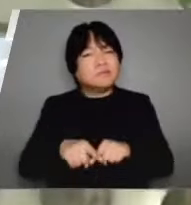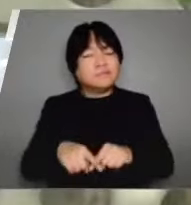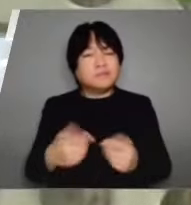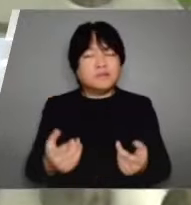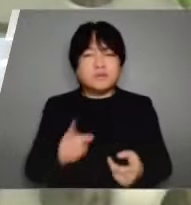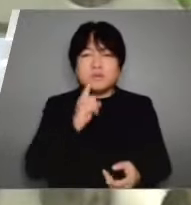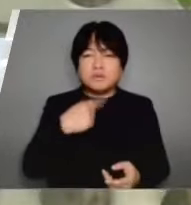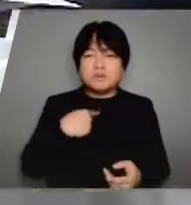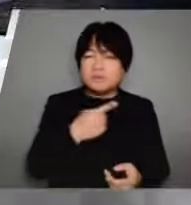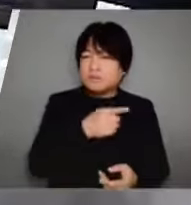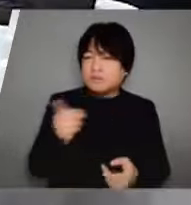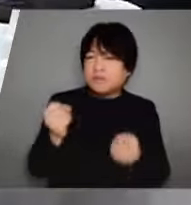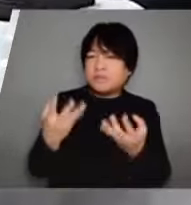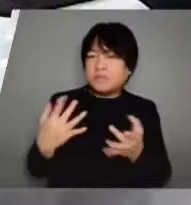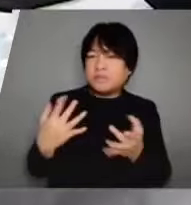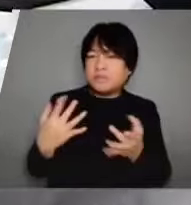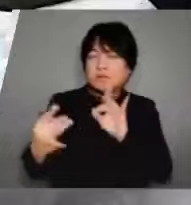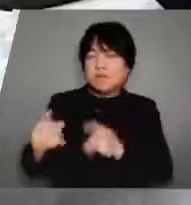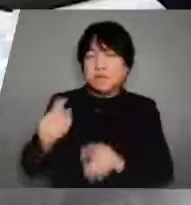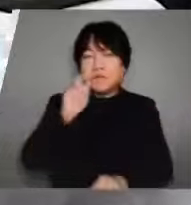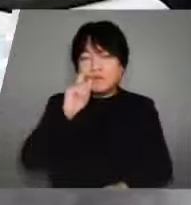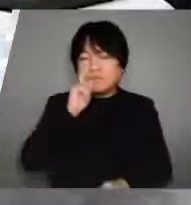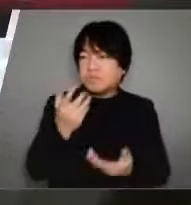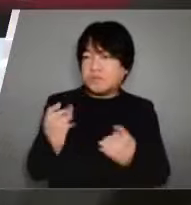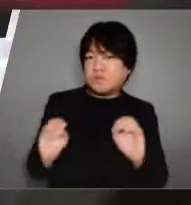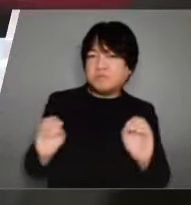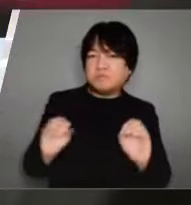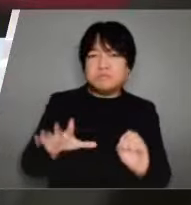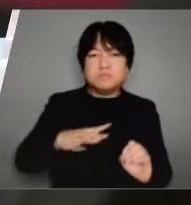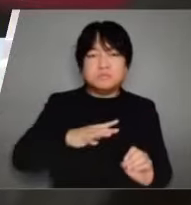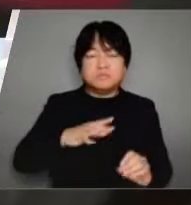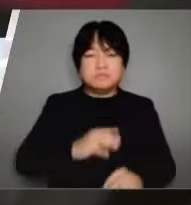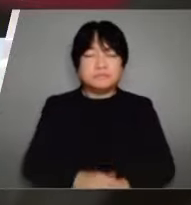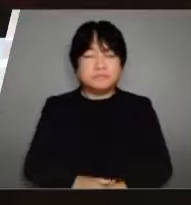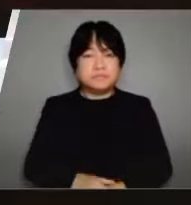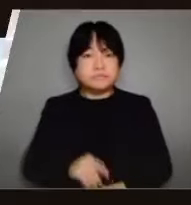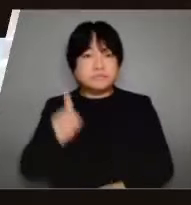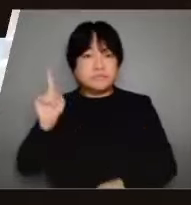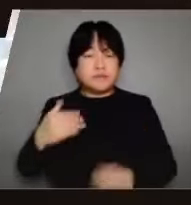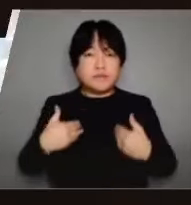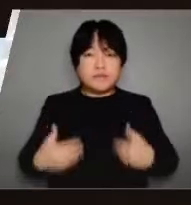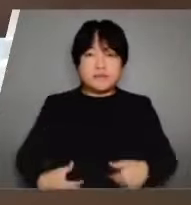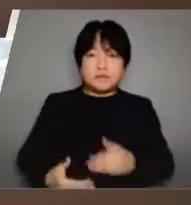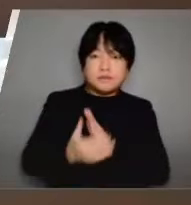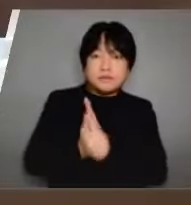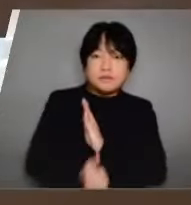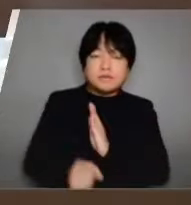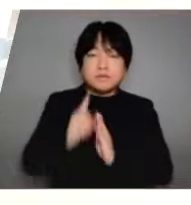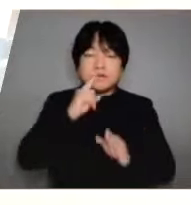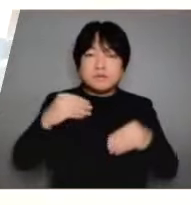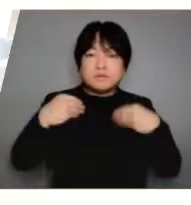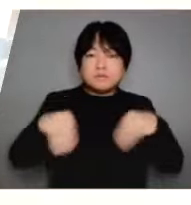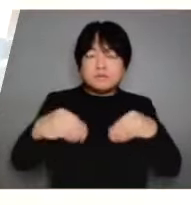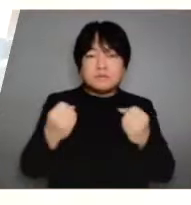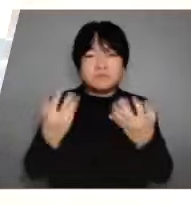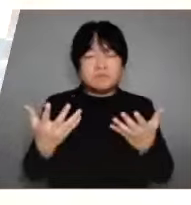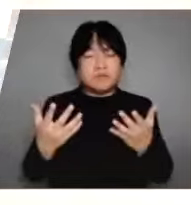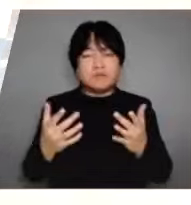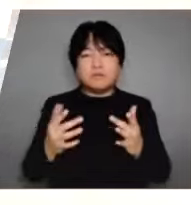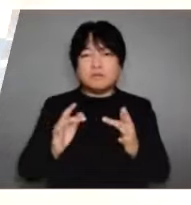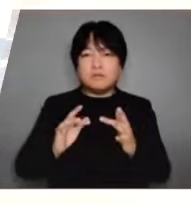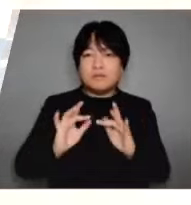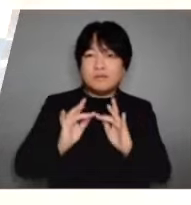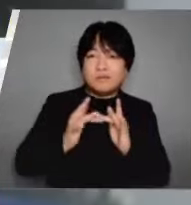So sa kanila wala pa. Aminado ang mga health expert na lumalamang ang marketing ng mga vape company online laban sa kanilang